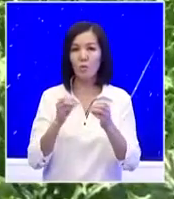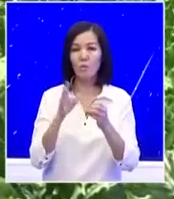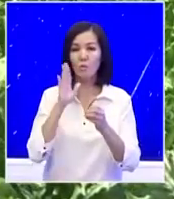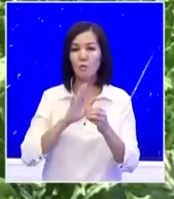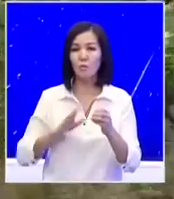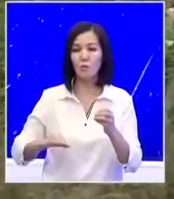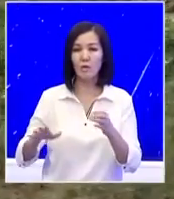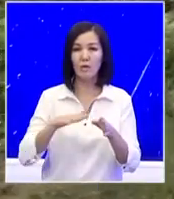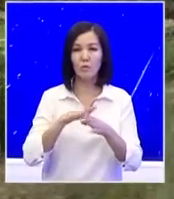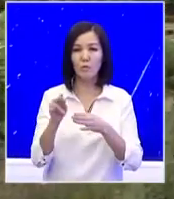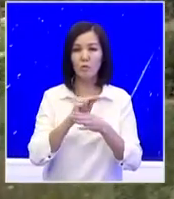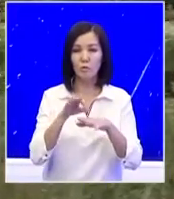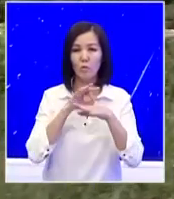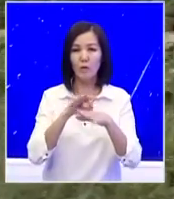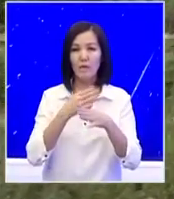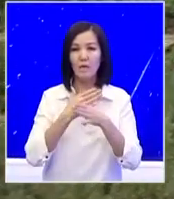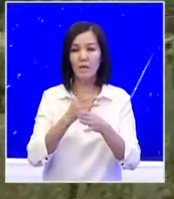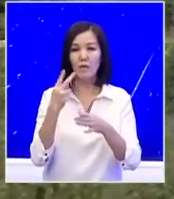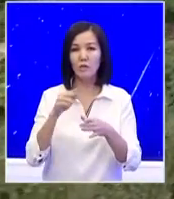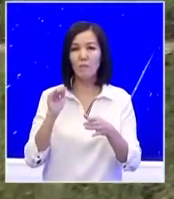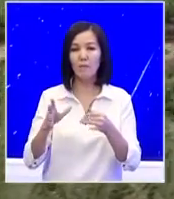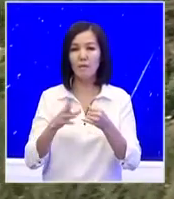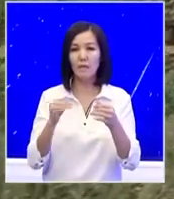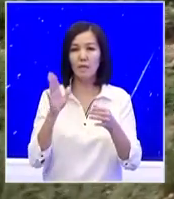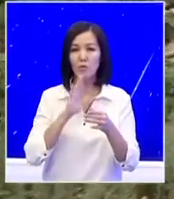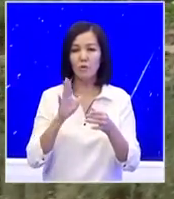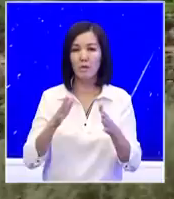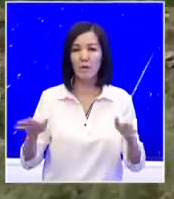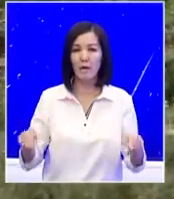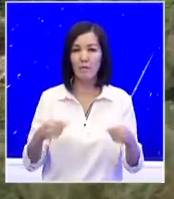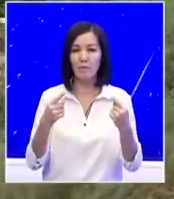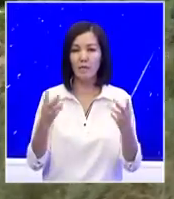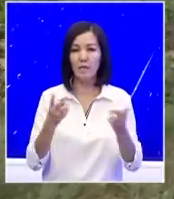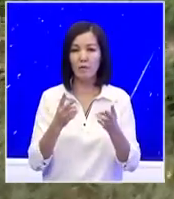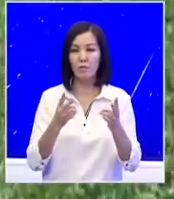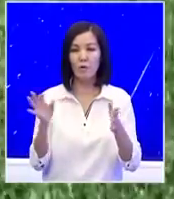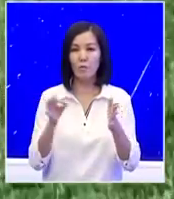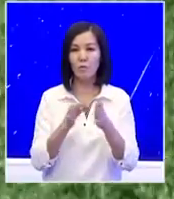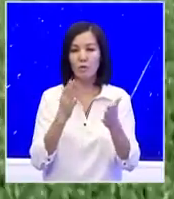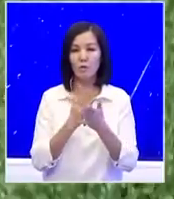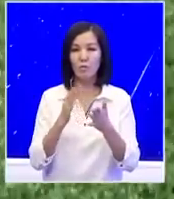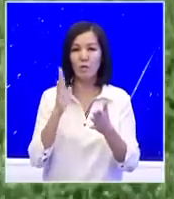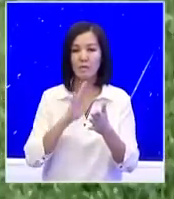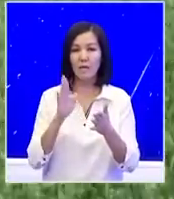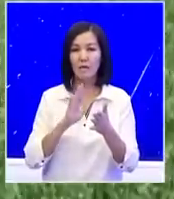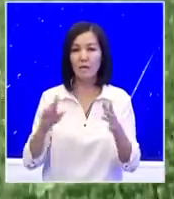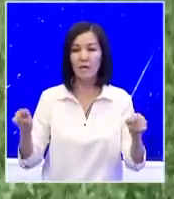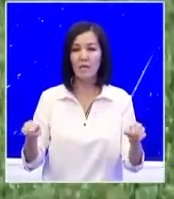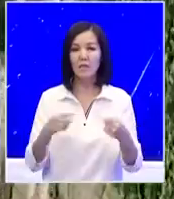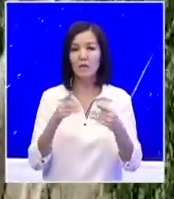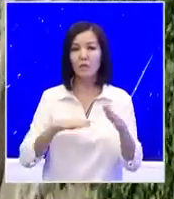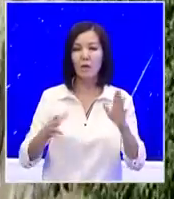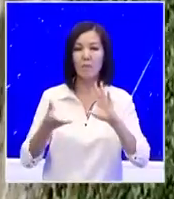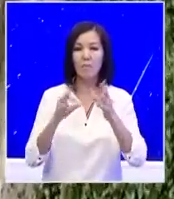нысан күрделі жөндеу арқылы шамамен 20 мың гектар суармалы жерді қалпына келтіру көзделіп отыр. Жалпы су саласын жаңғырту аймақ